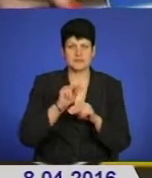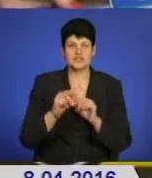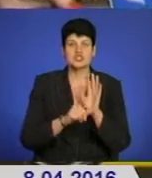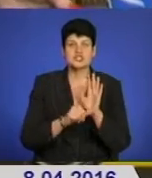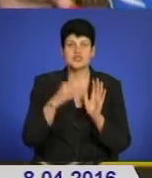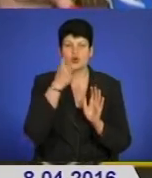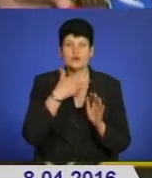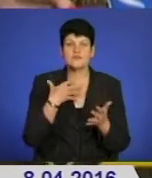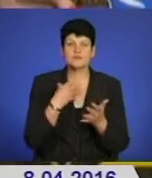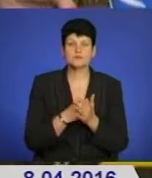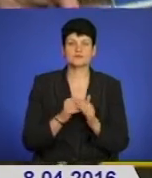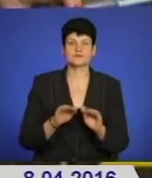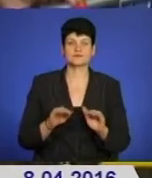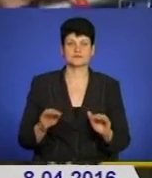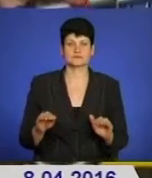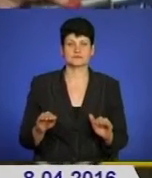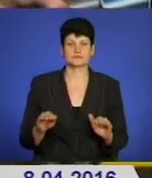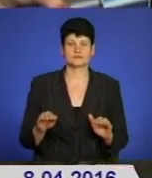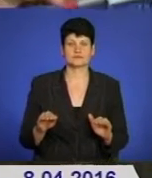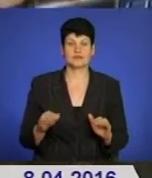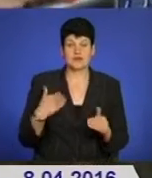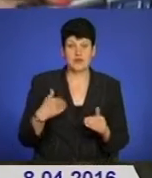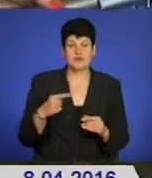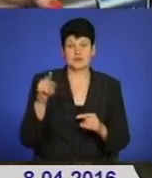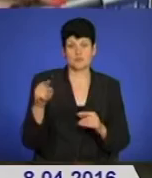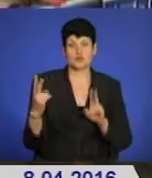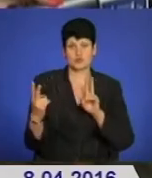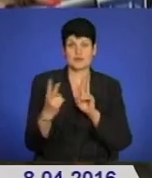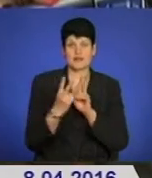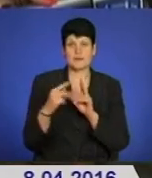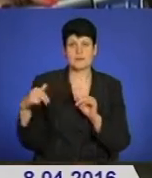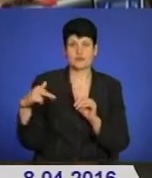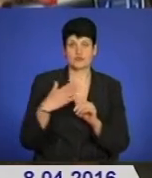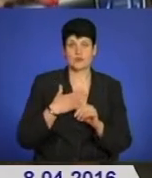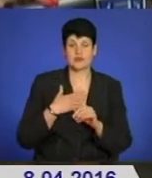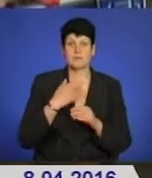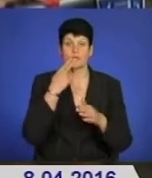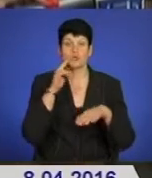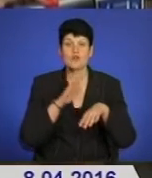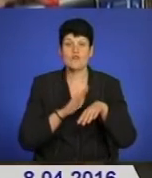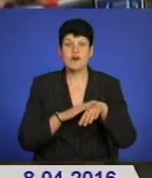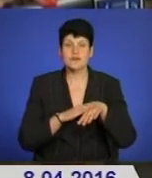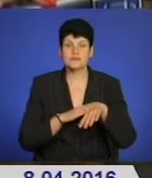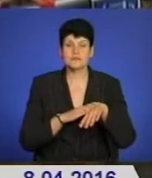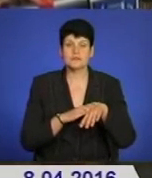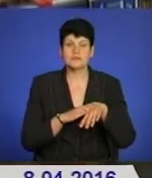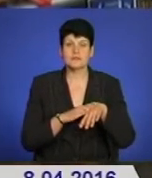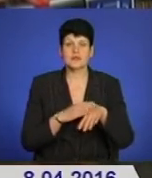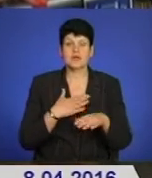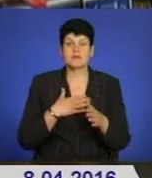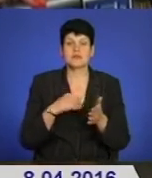вивів своїх учнів. І я з ним зустрілася, він підійшов до мене, поцілував мене в руку і представив